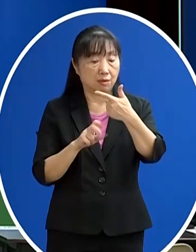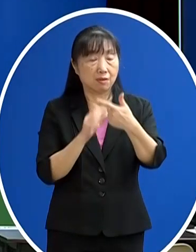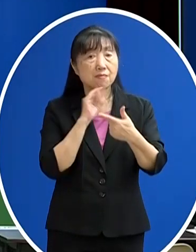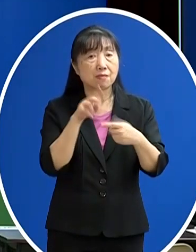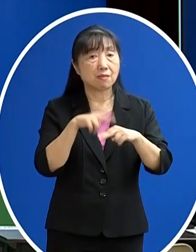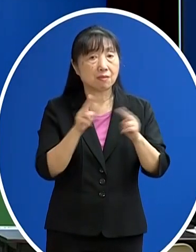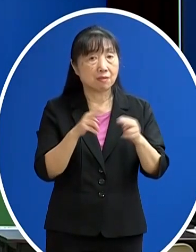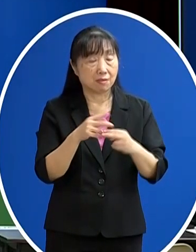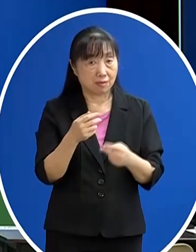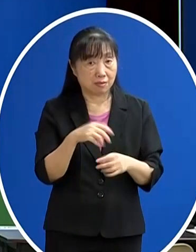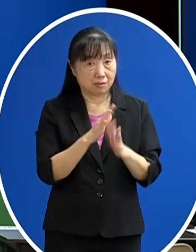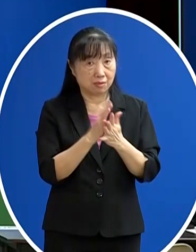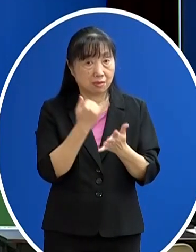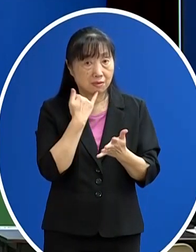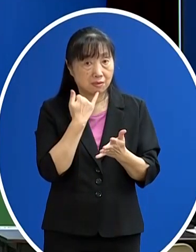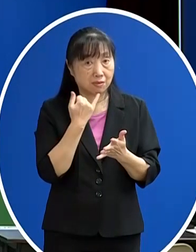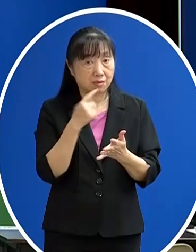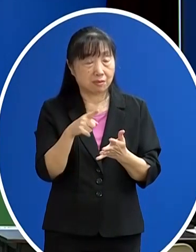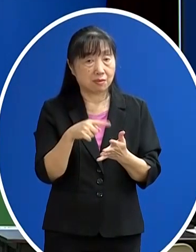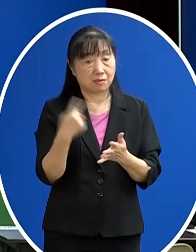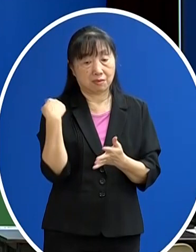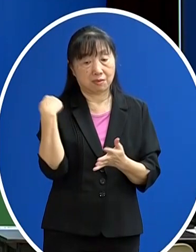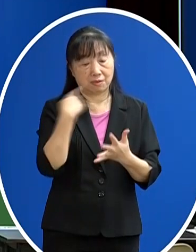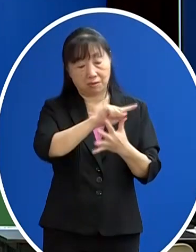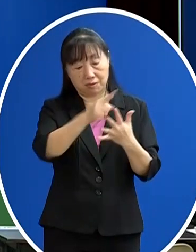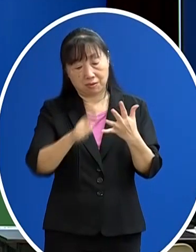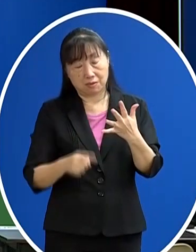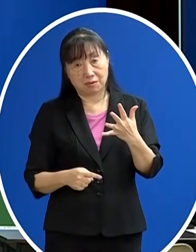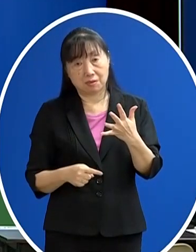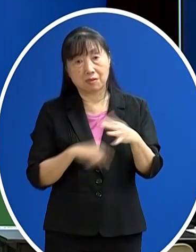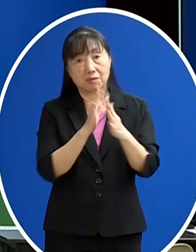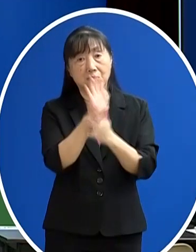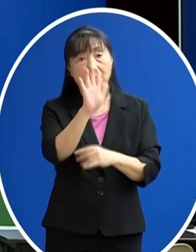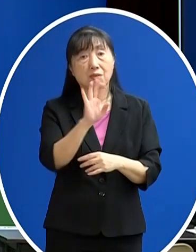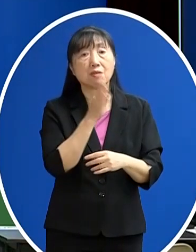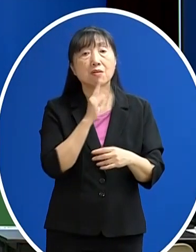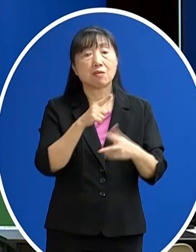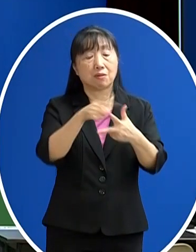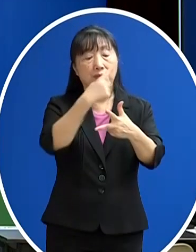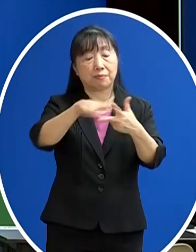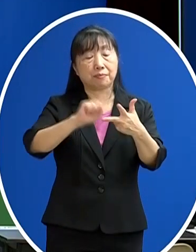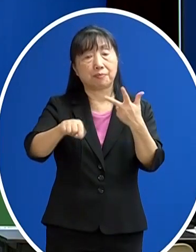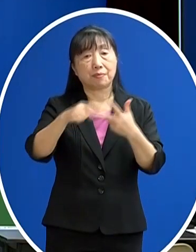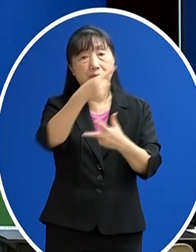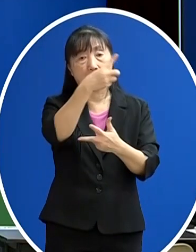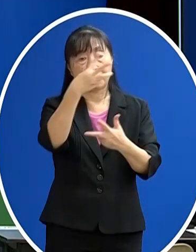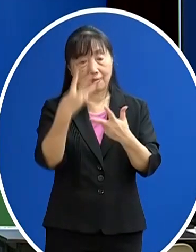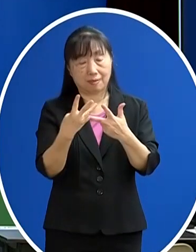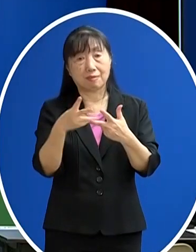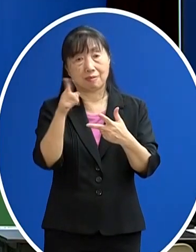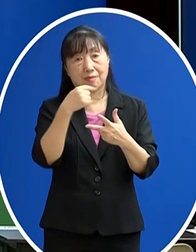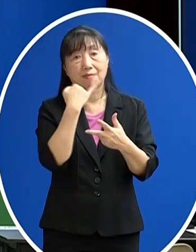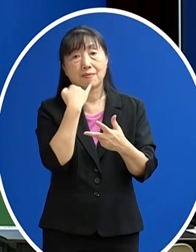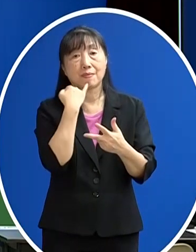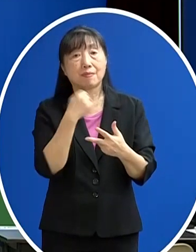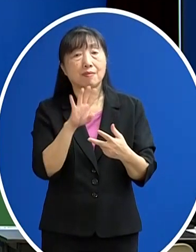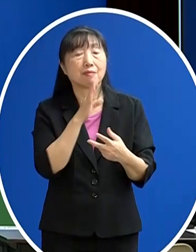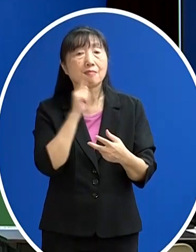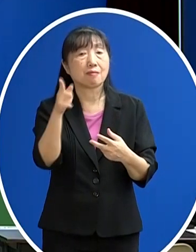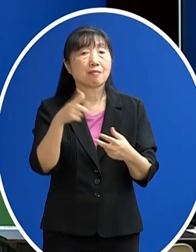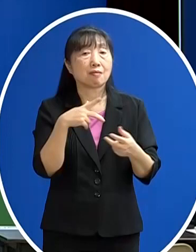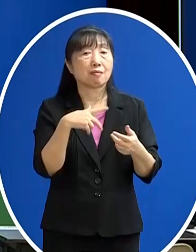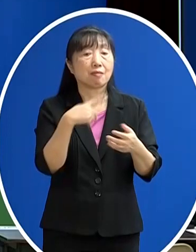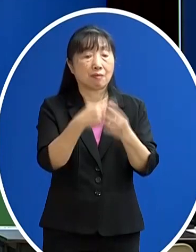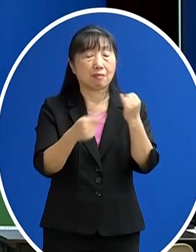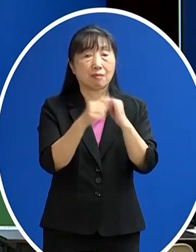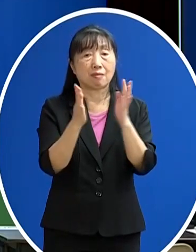的那个指挥中心也定出了10类接种顺序，可是莫德纳只开放到第三类，那我们现在莫德纳疫苗的数量已经超过 AD